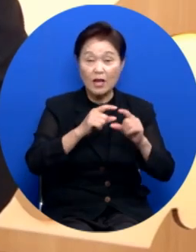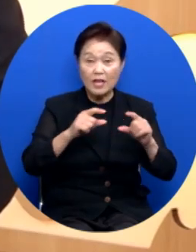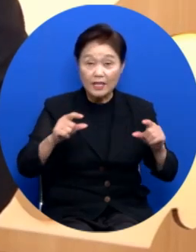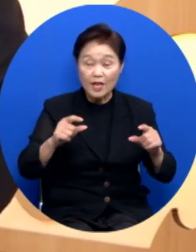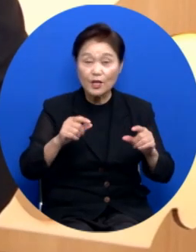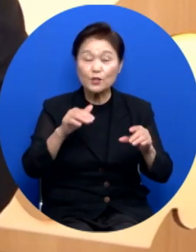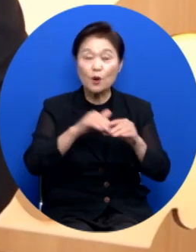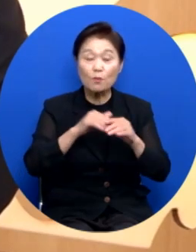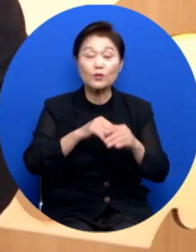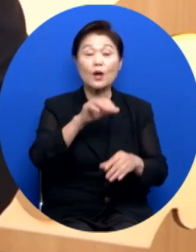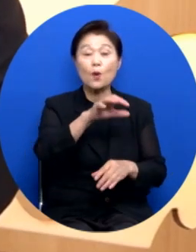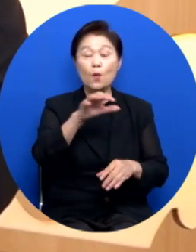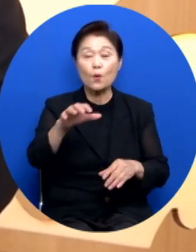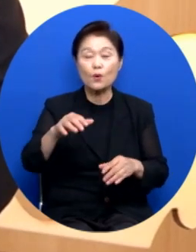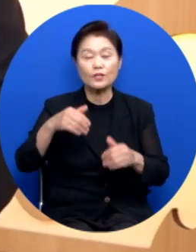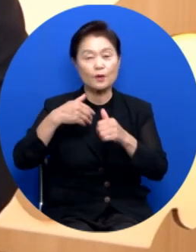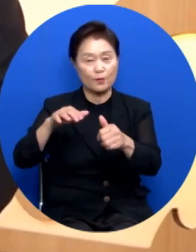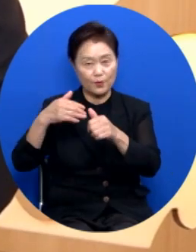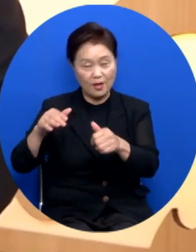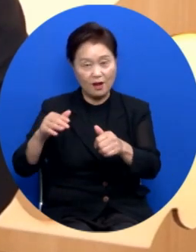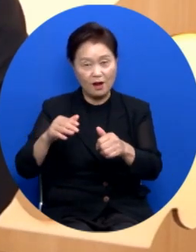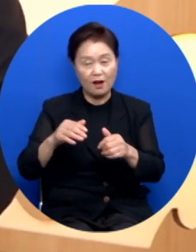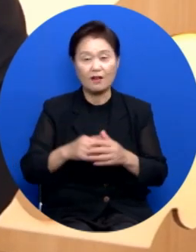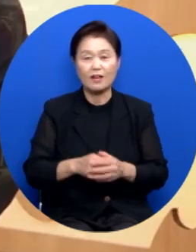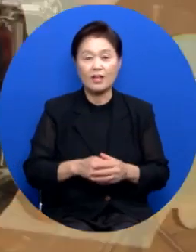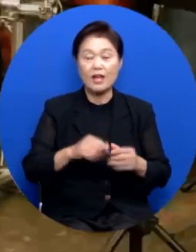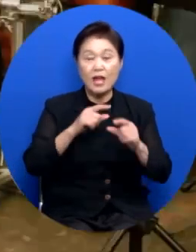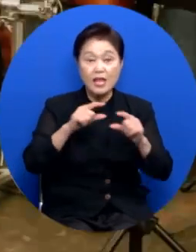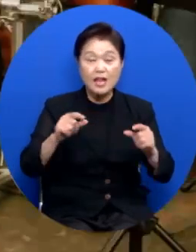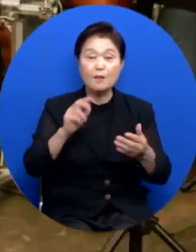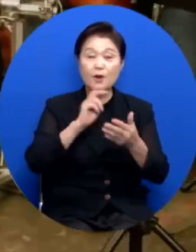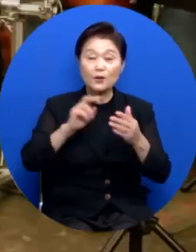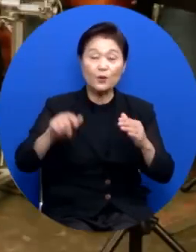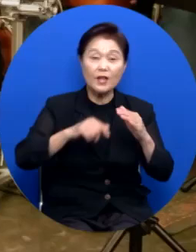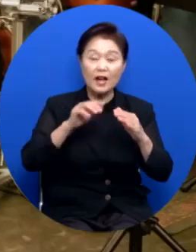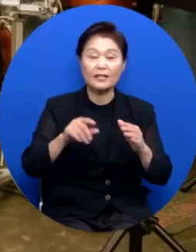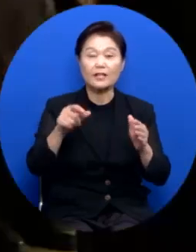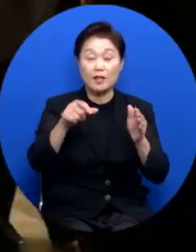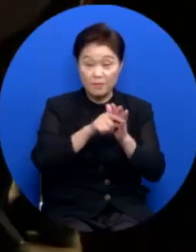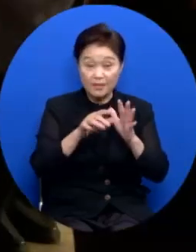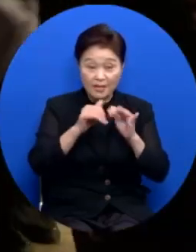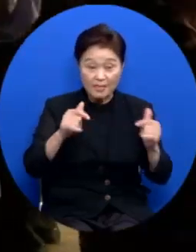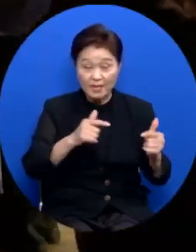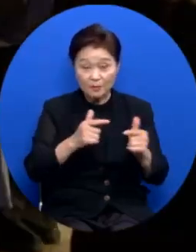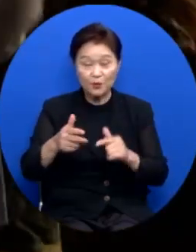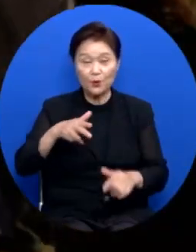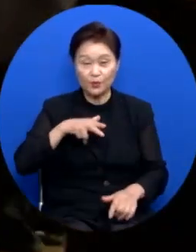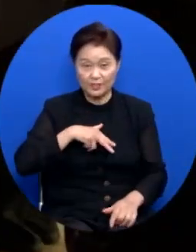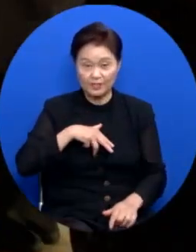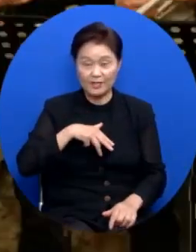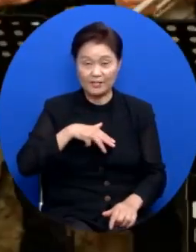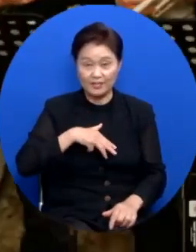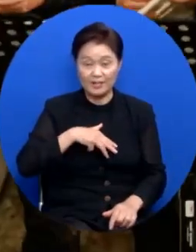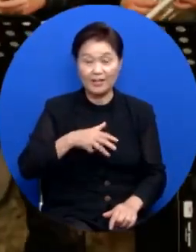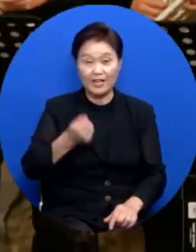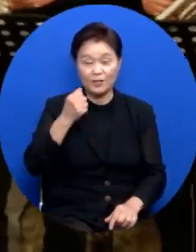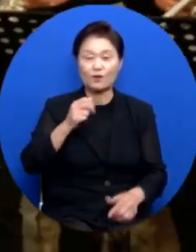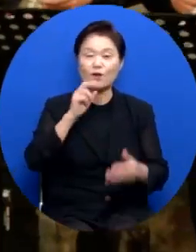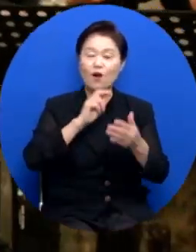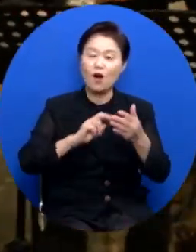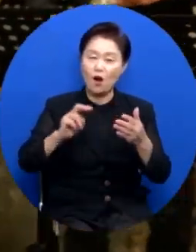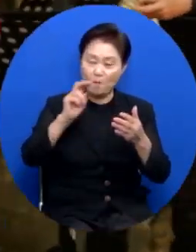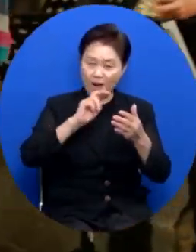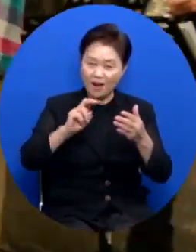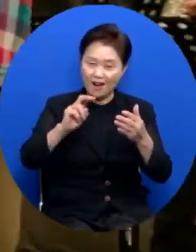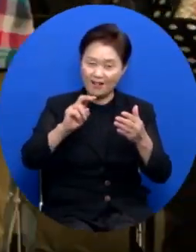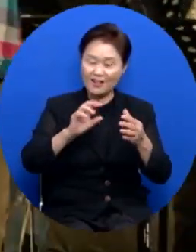저희를 많이 보내셨어요 그러니까 일반 대중음악 안에 크리스 으로서의 정체성을 가지고 이렇게 음악을 협력할